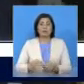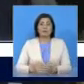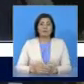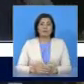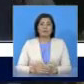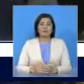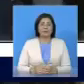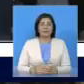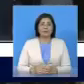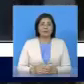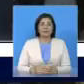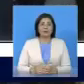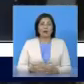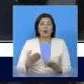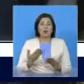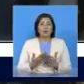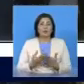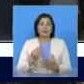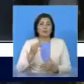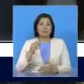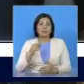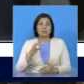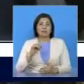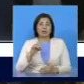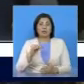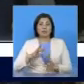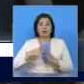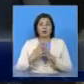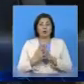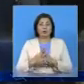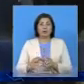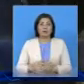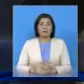Осы шикізатты Саржар ауылдық